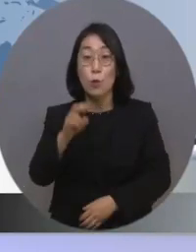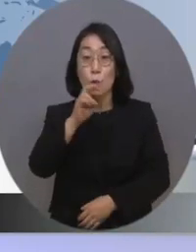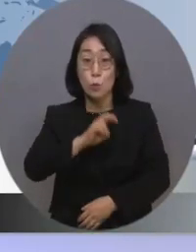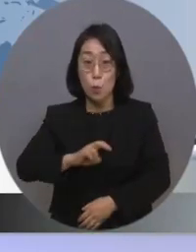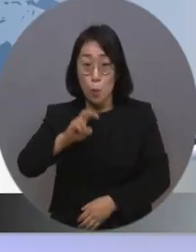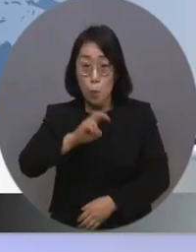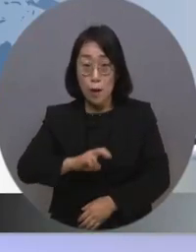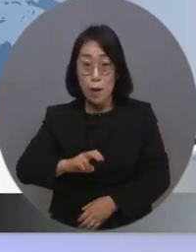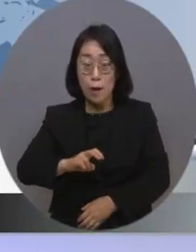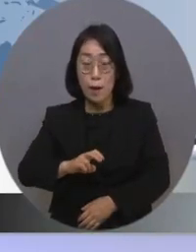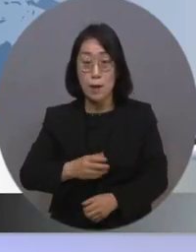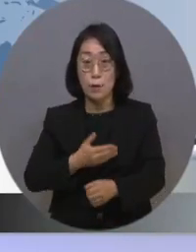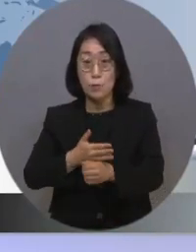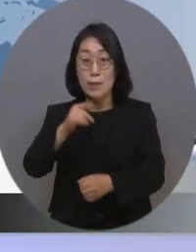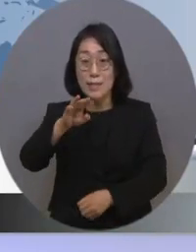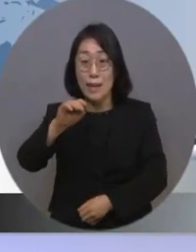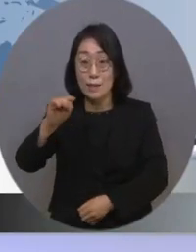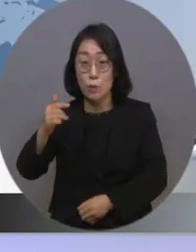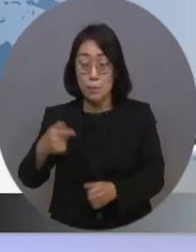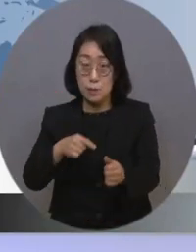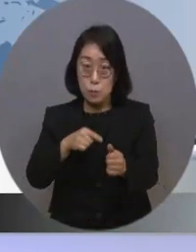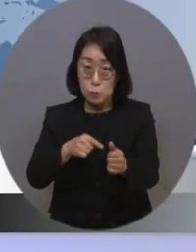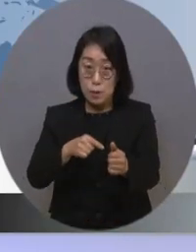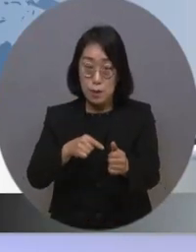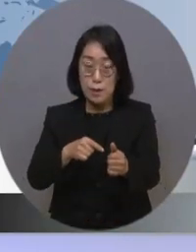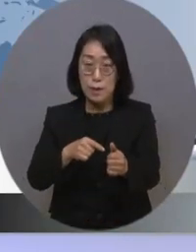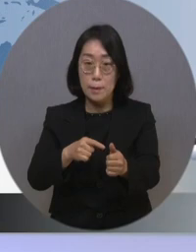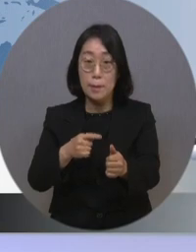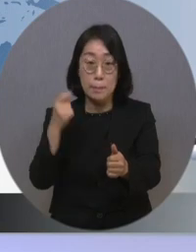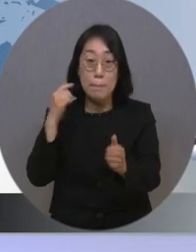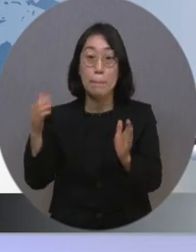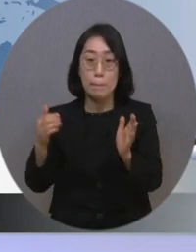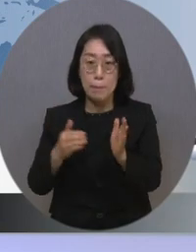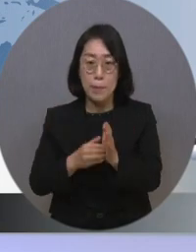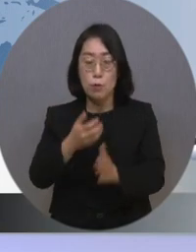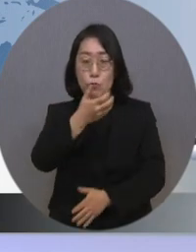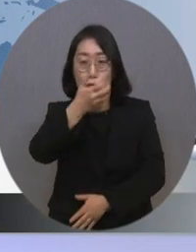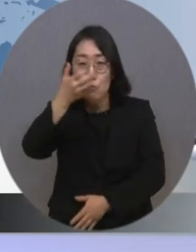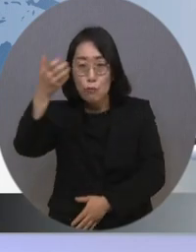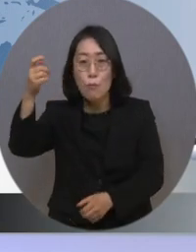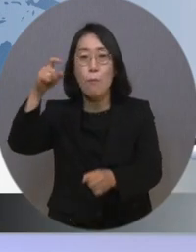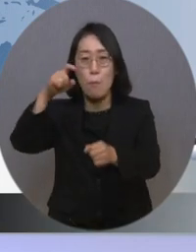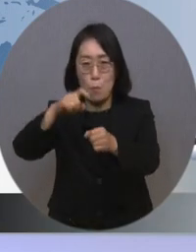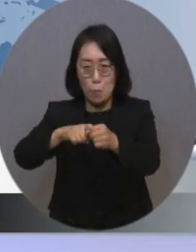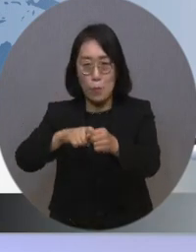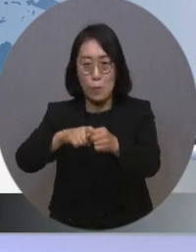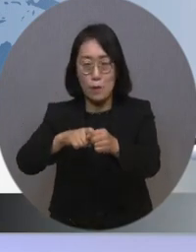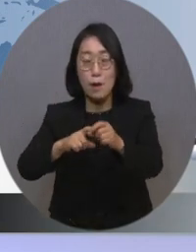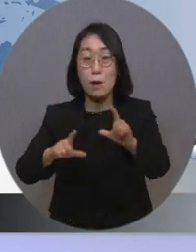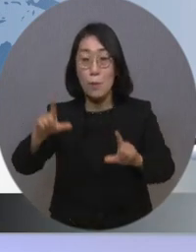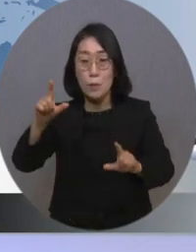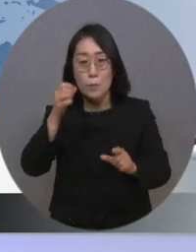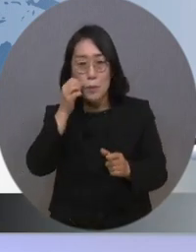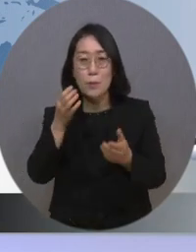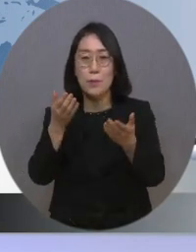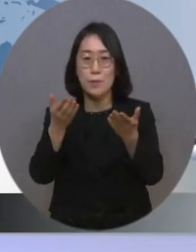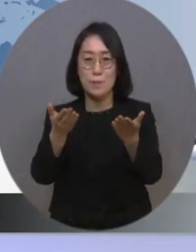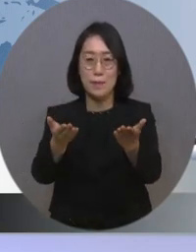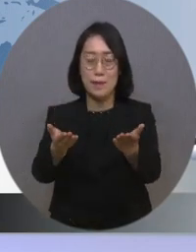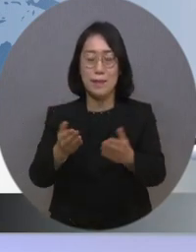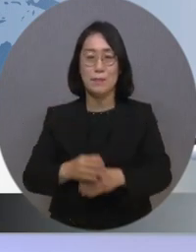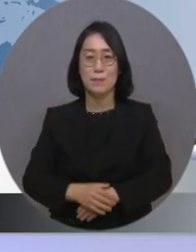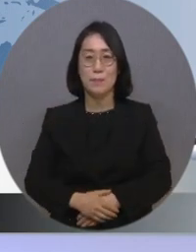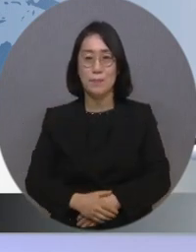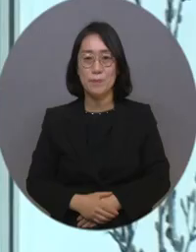계승하고 있는 장성빈 소리꾼의 이야기를 들어봤는데요. 꿈을 향한 열정의 무대 현장에 박성용 기자가